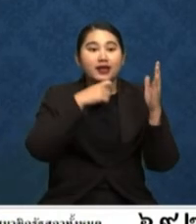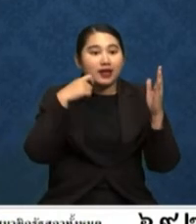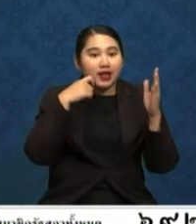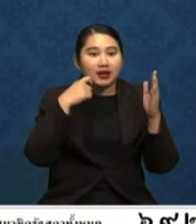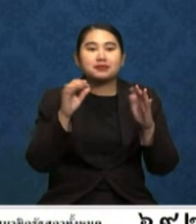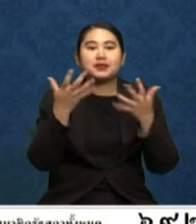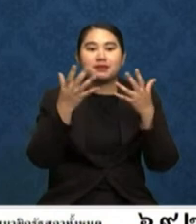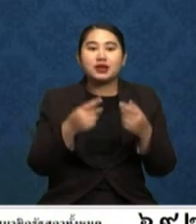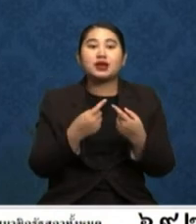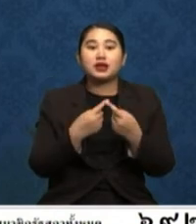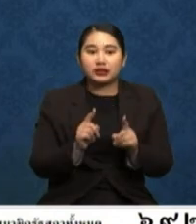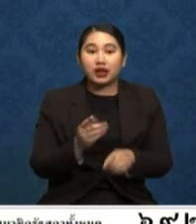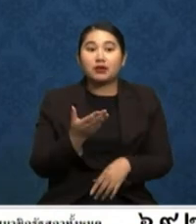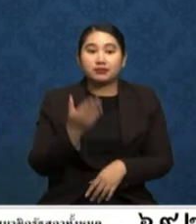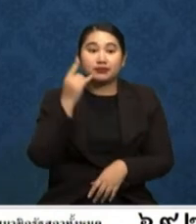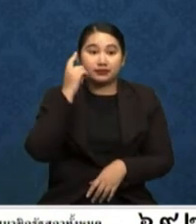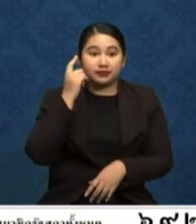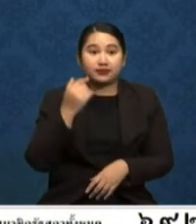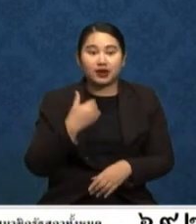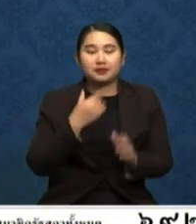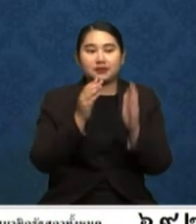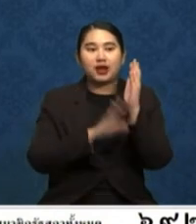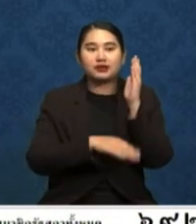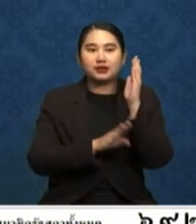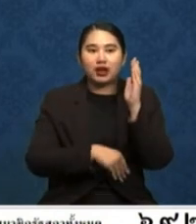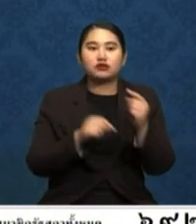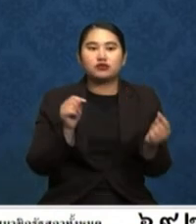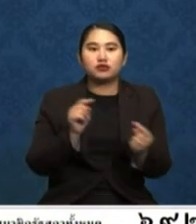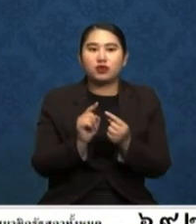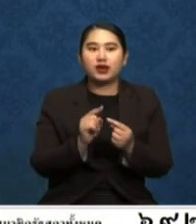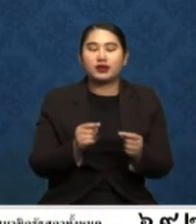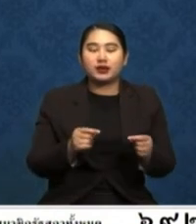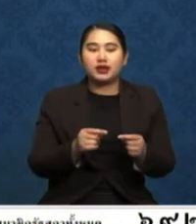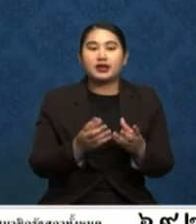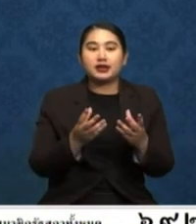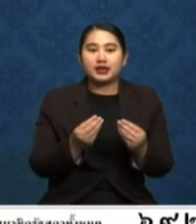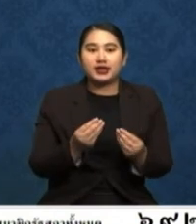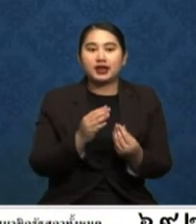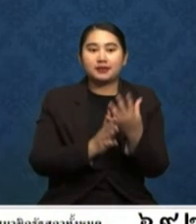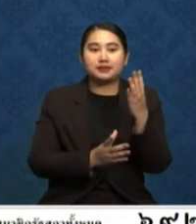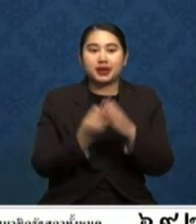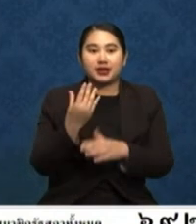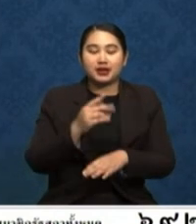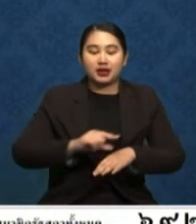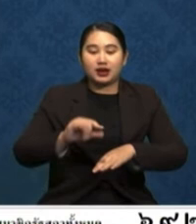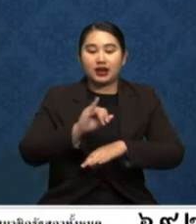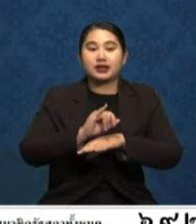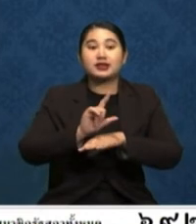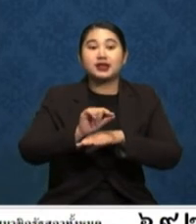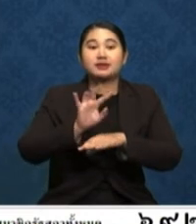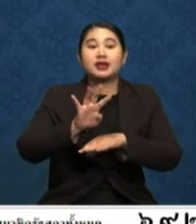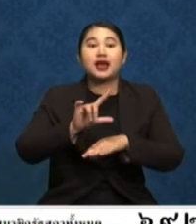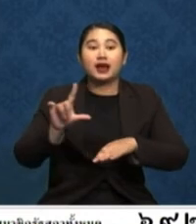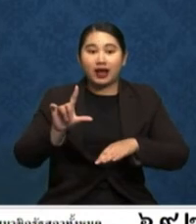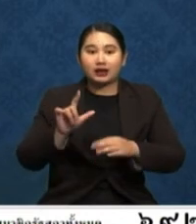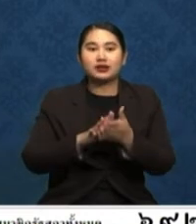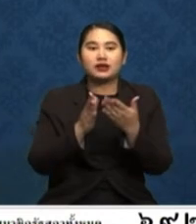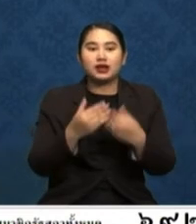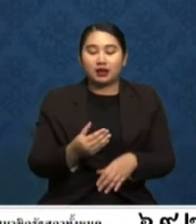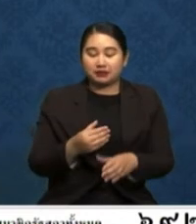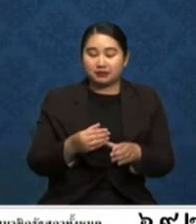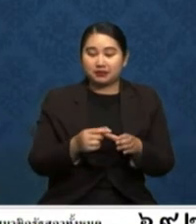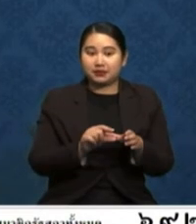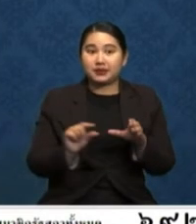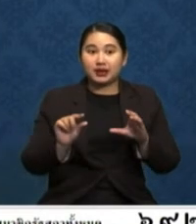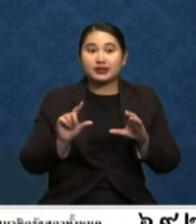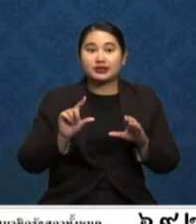ๆนะคะแต่ท่านทราบมั้ยคะว่าภาคใต้เนี่ยมีพื้นที่การเกษตร 24ล้านไร่และมีเพียง 3ล้านไร่เท่า